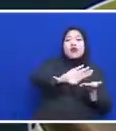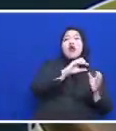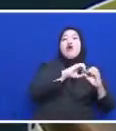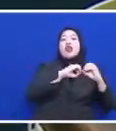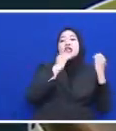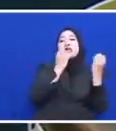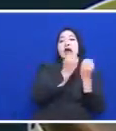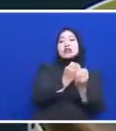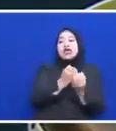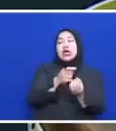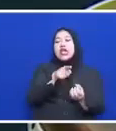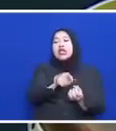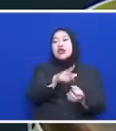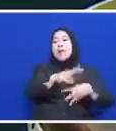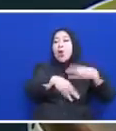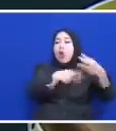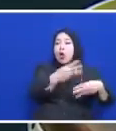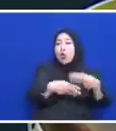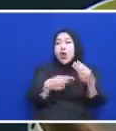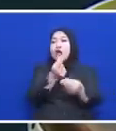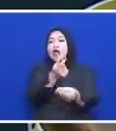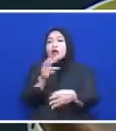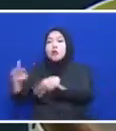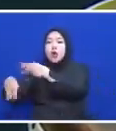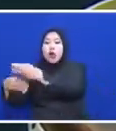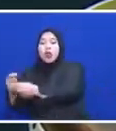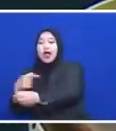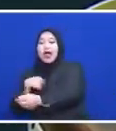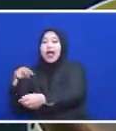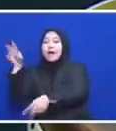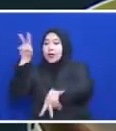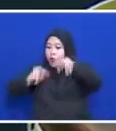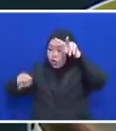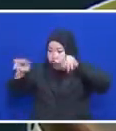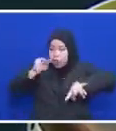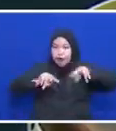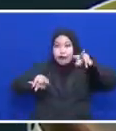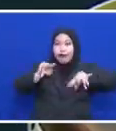nanti yang akan mengelola kegiatan, kami memonitor. Oke, itu di tingkat pendanaannya.